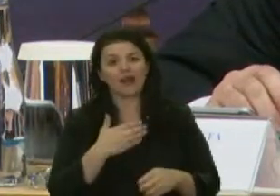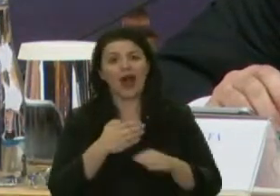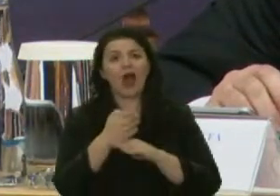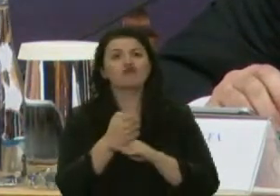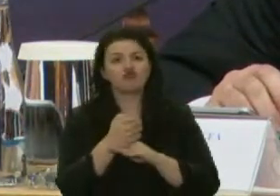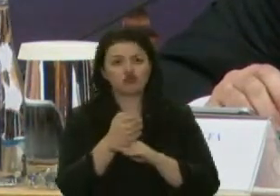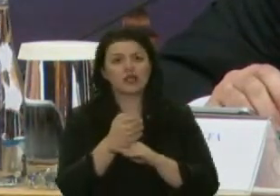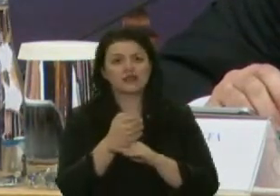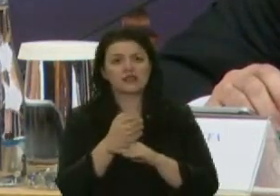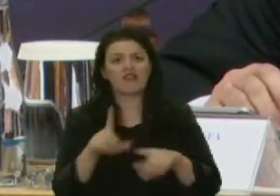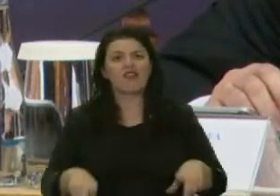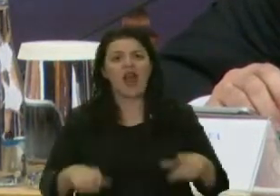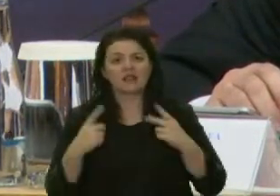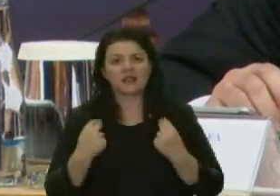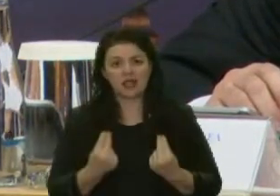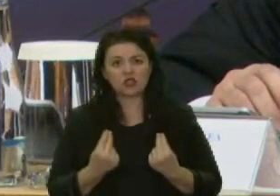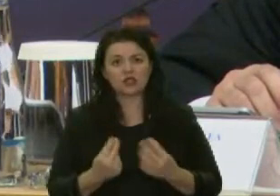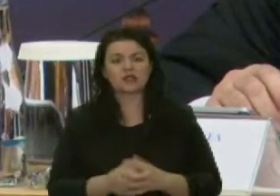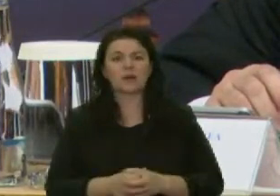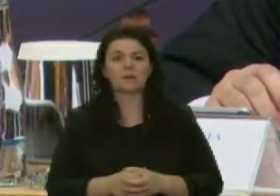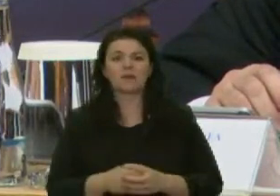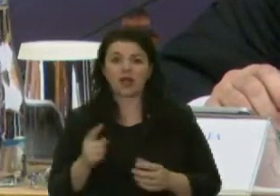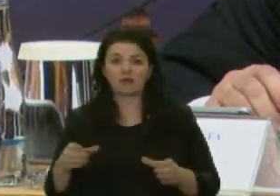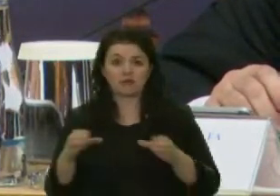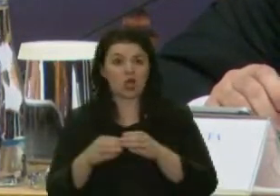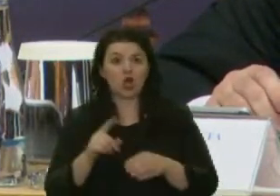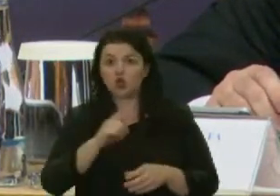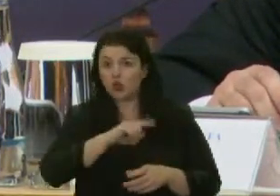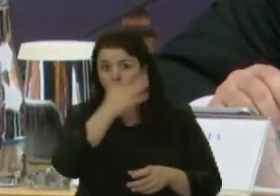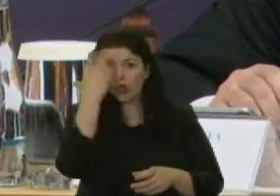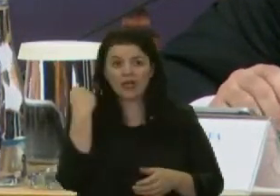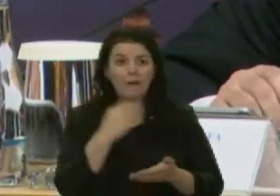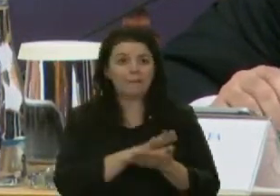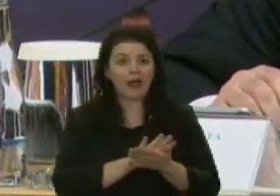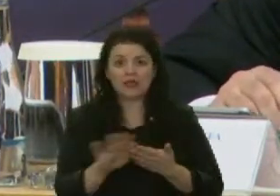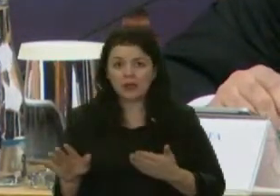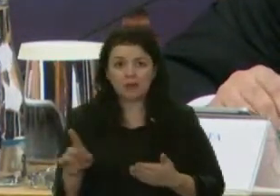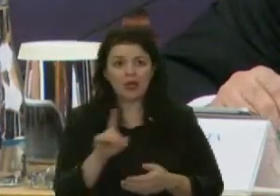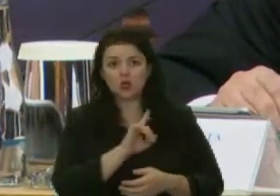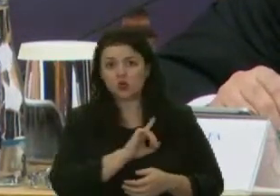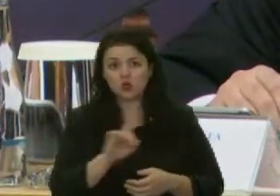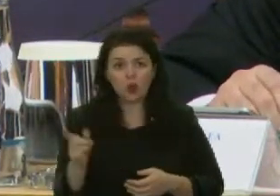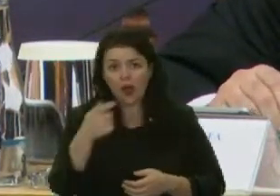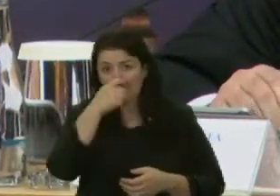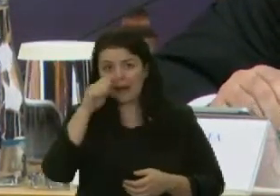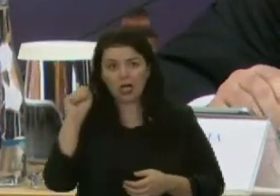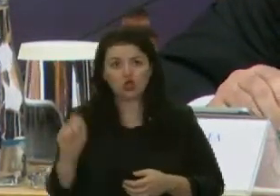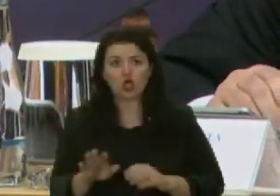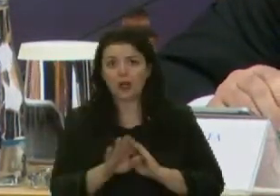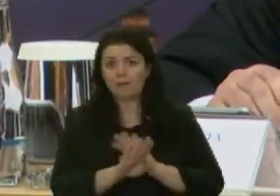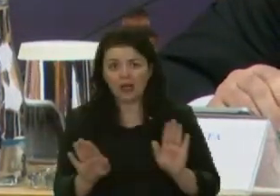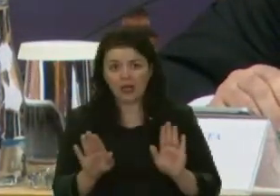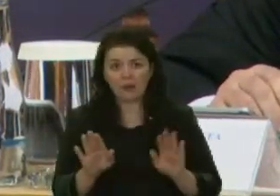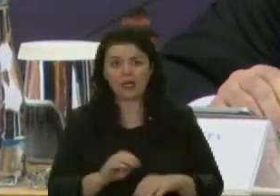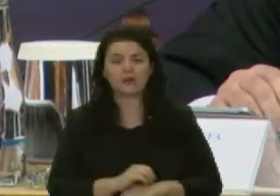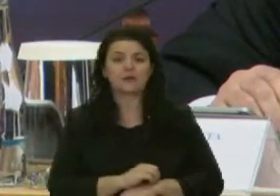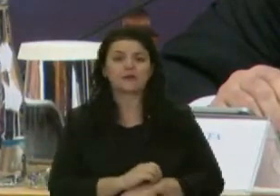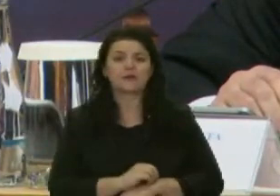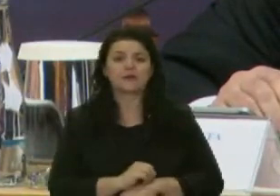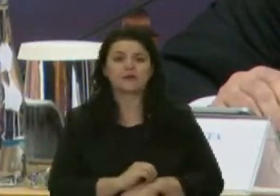o viață decentă Deci nu uităm această dimensiune în care repet Nimeni nu este uitat și nimeni nu este abandonat în comunitatea